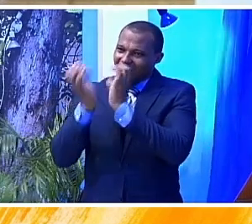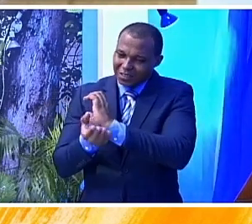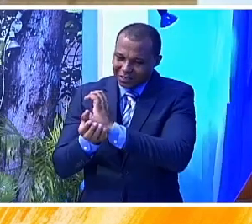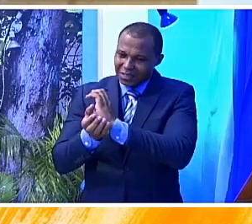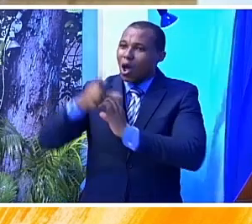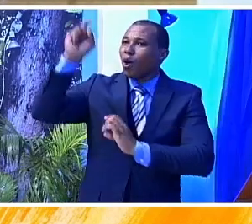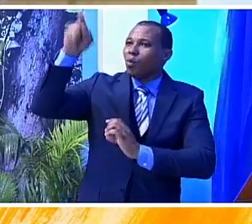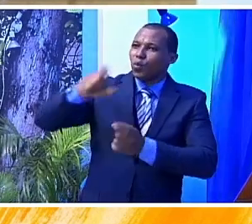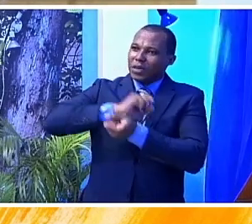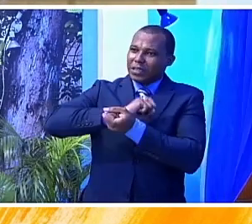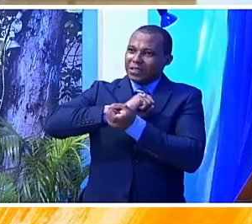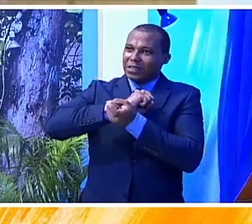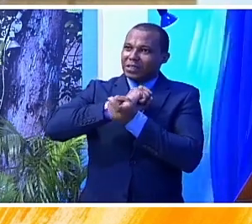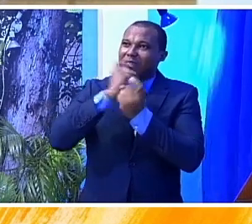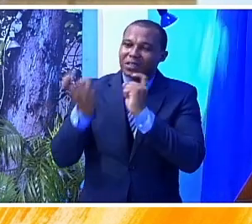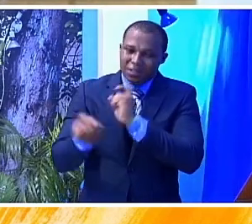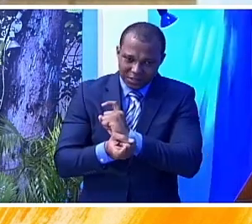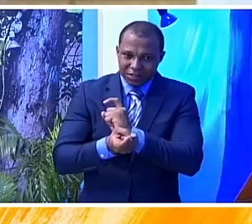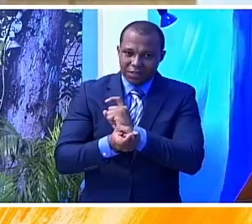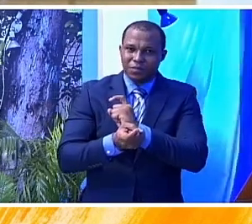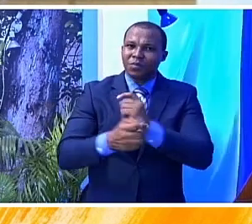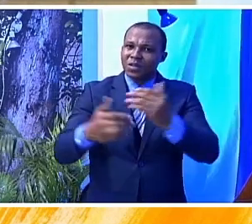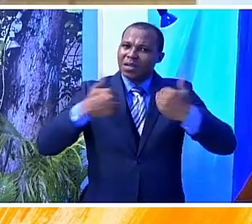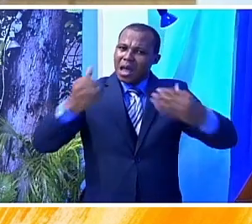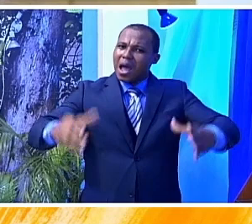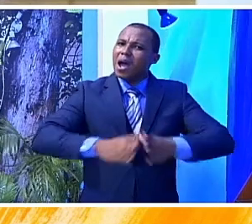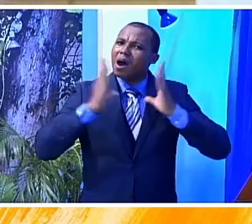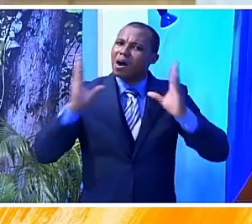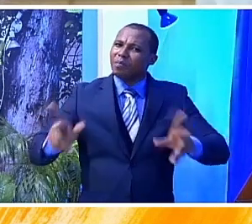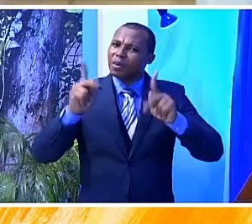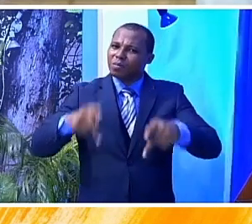dit, yo nan pouvoir. Et donc,